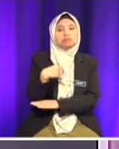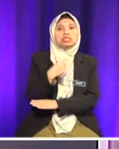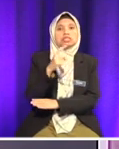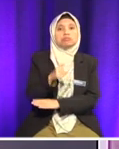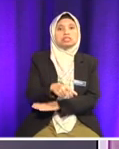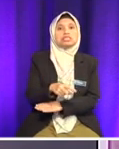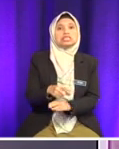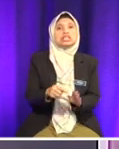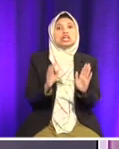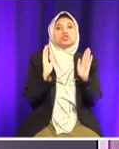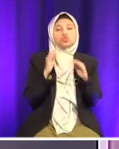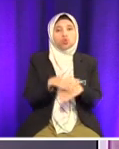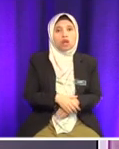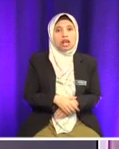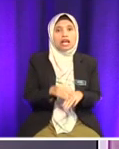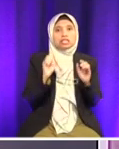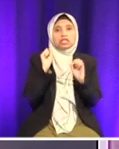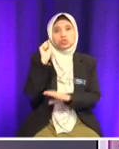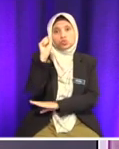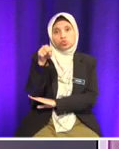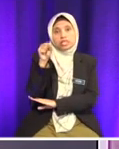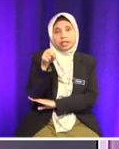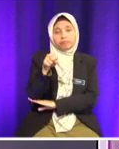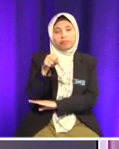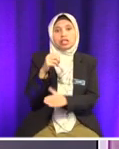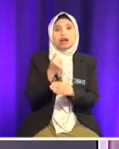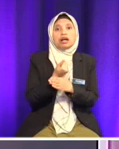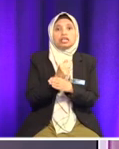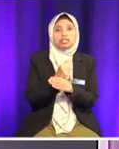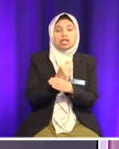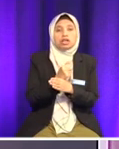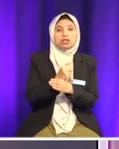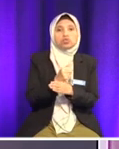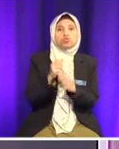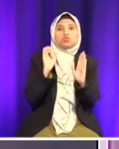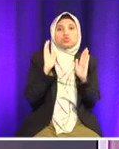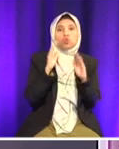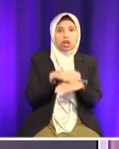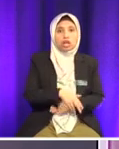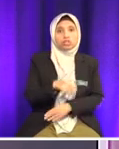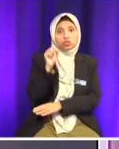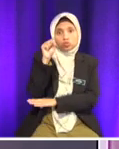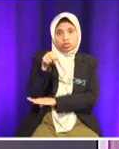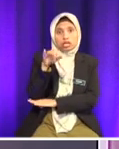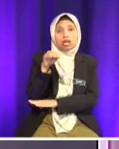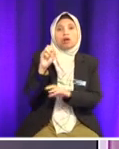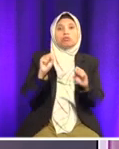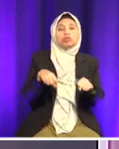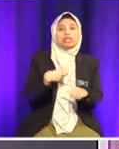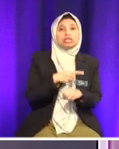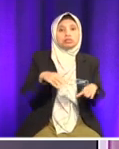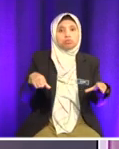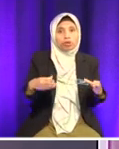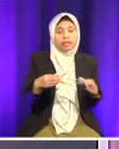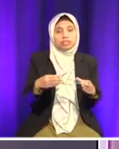yang dianjurkan dalam agama itu sendiri antara salat sunnah yang paling utama semasa kita yang mulai adalah